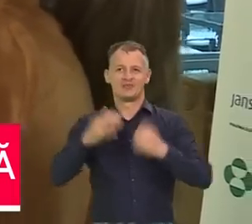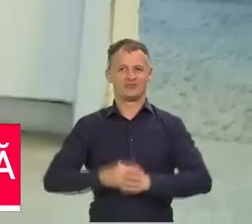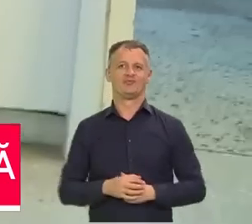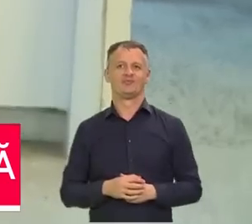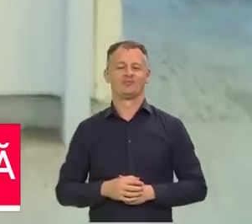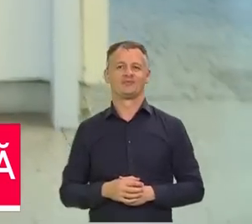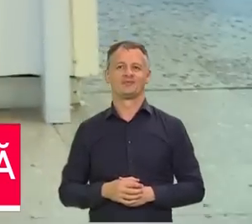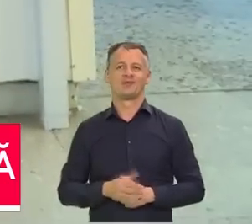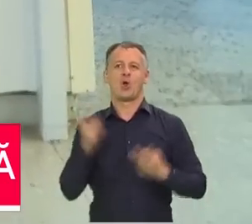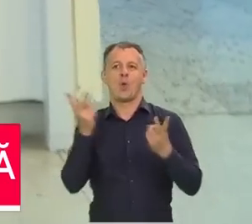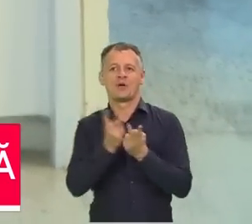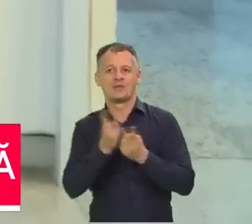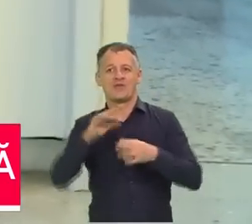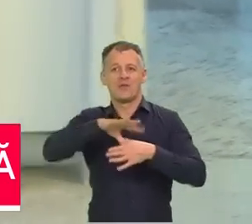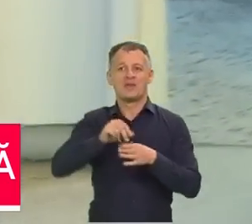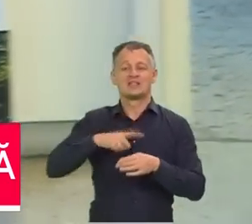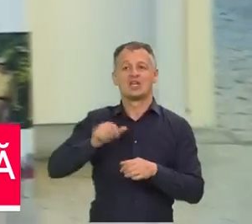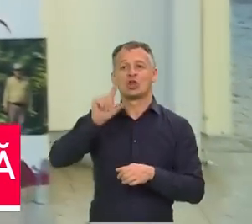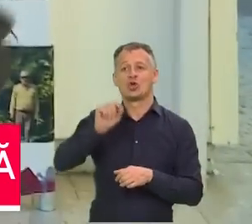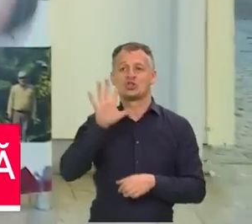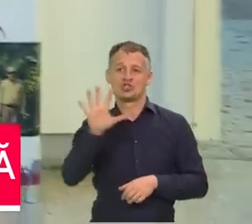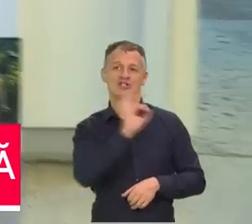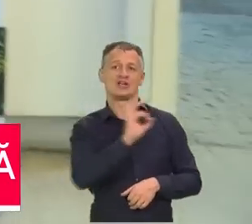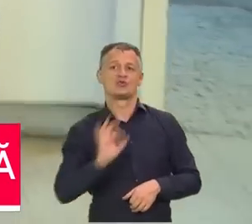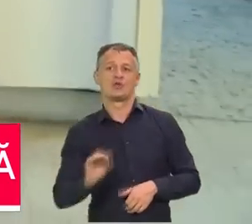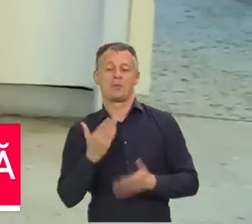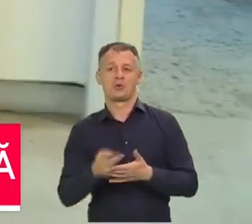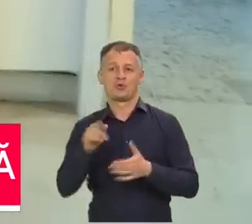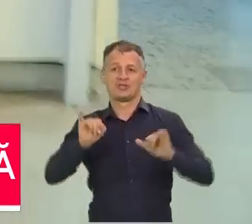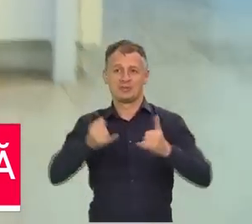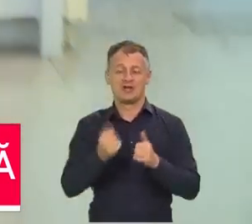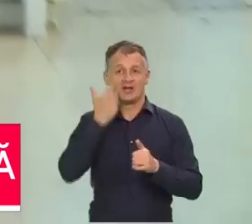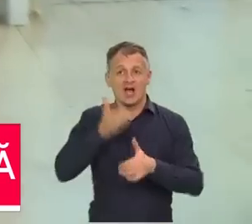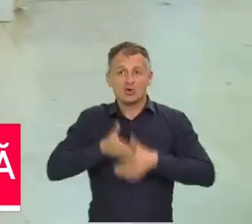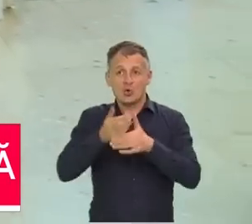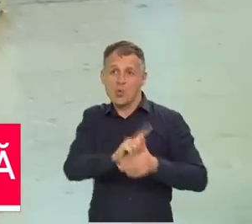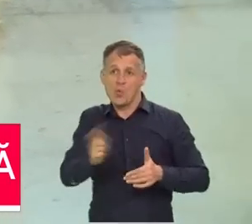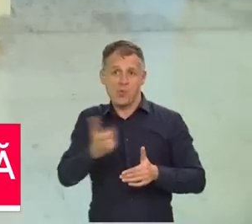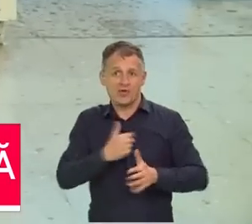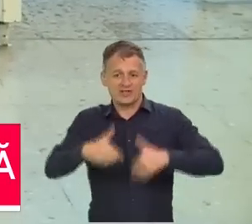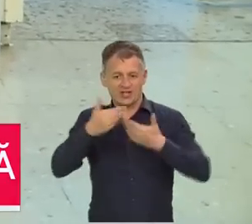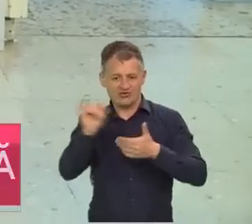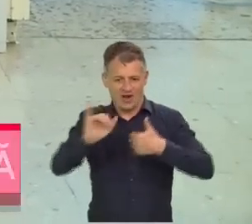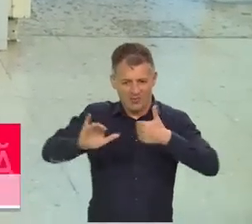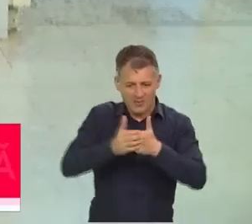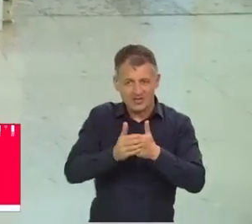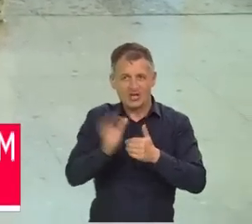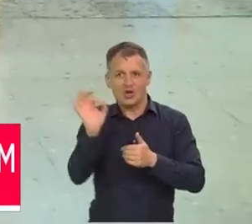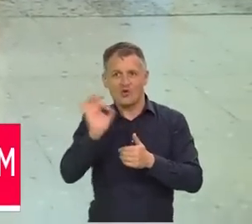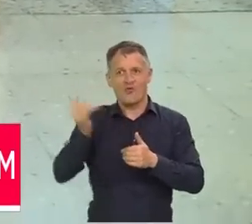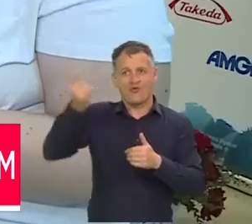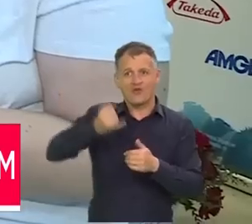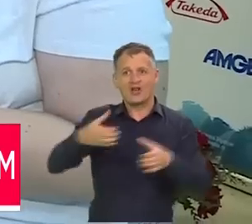Da. Compatibilitatea în familie există în doar 25% dintre cazuri. Când ajutorul nu poate fi dat de cei apropiați, șansa vine de la